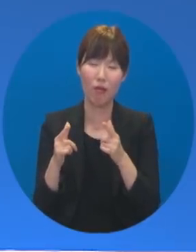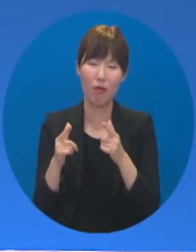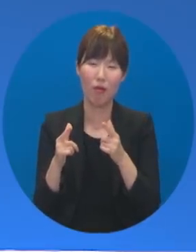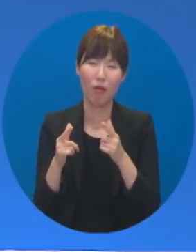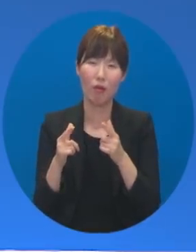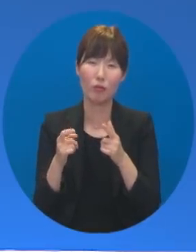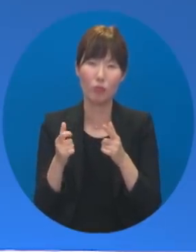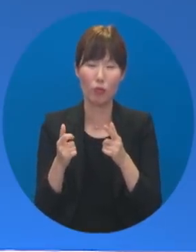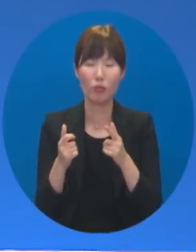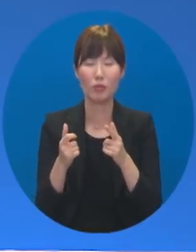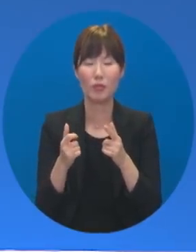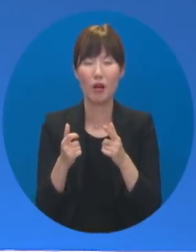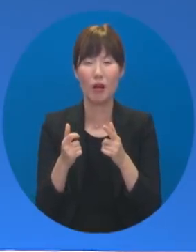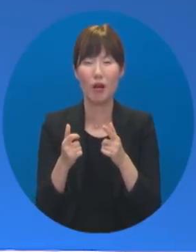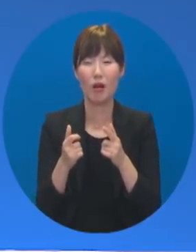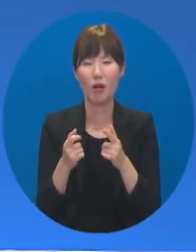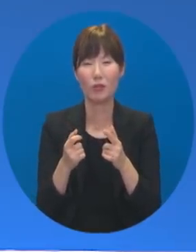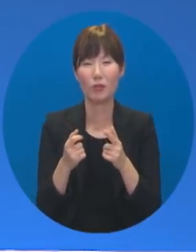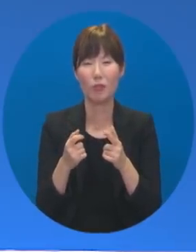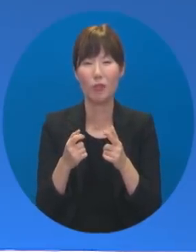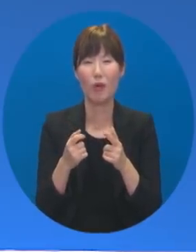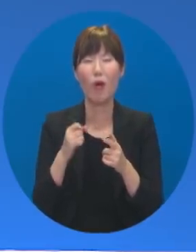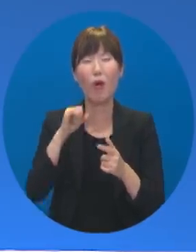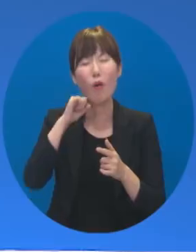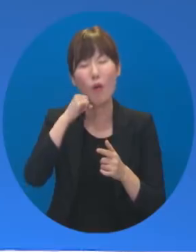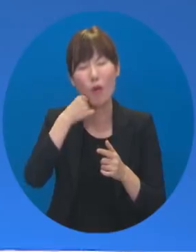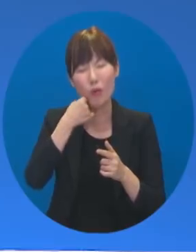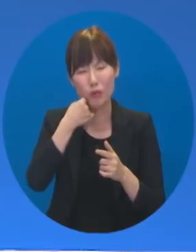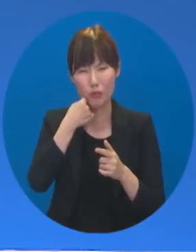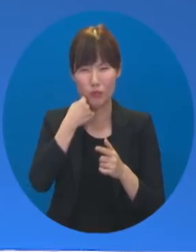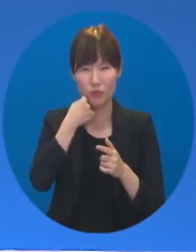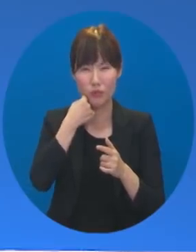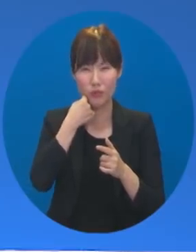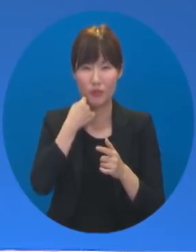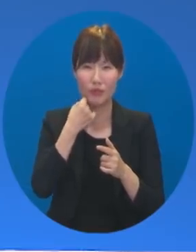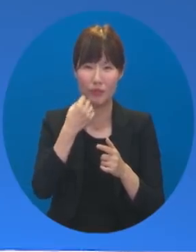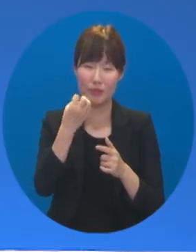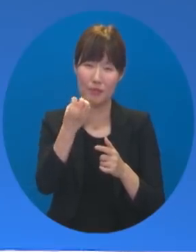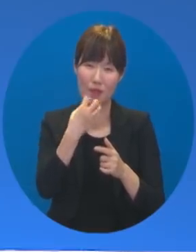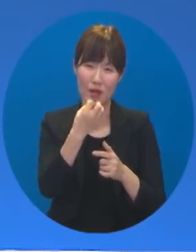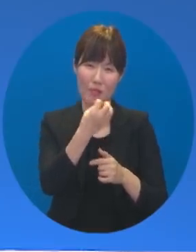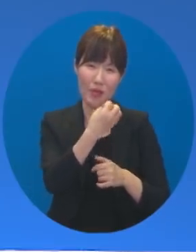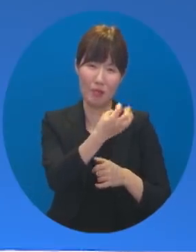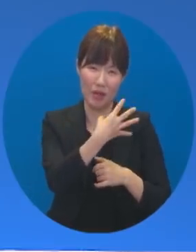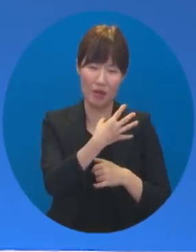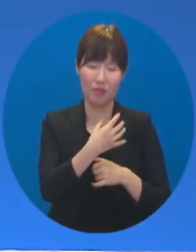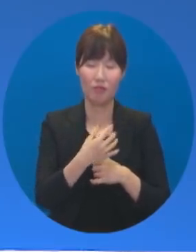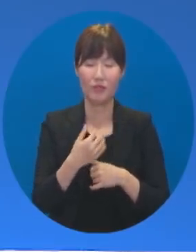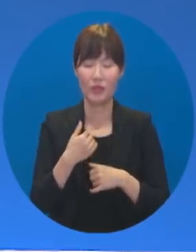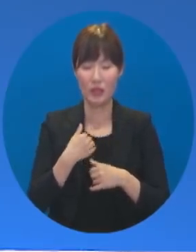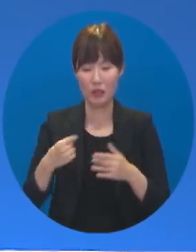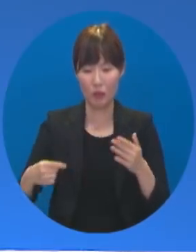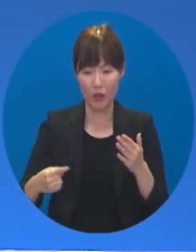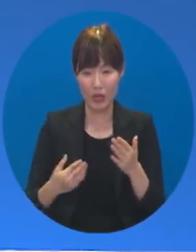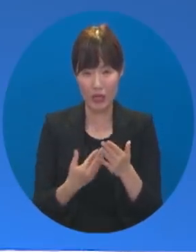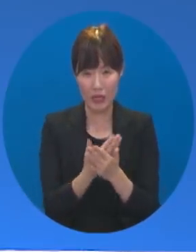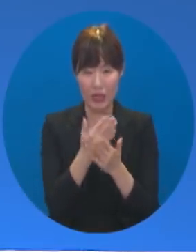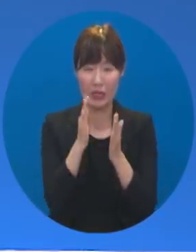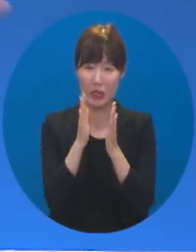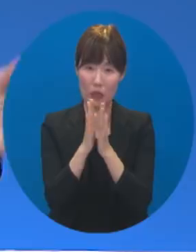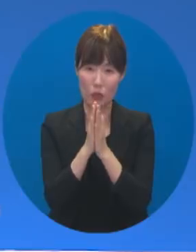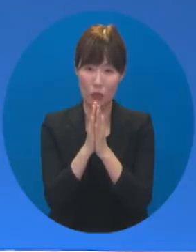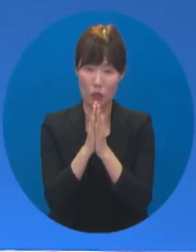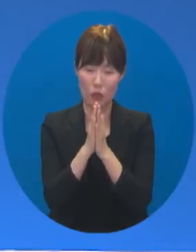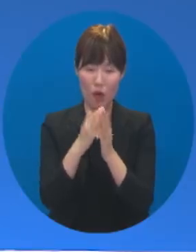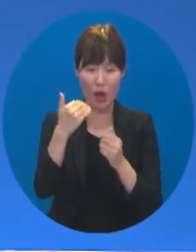그런 분들 당연히 저희를 생각하셔서 하신 말씀인데 회개의 기도를 하라고 그래서 정해진